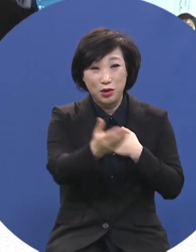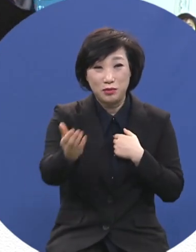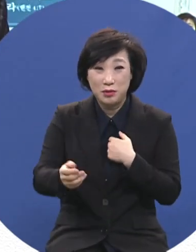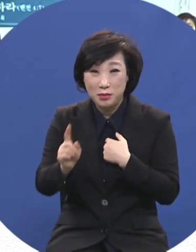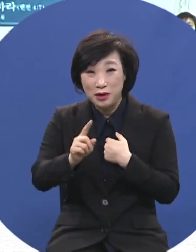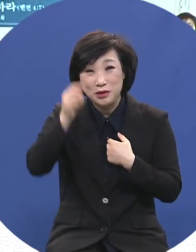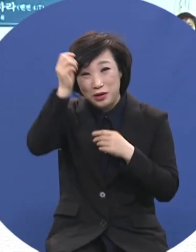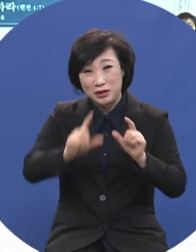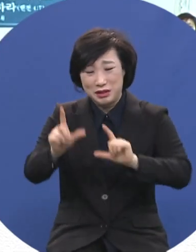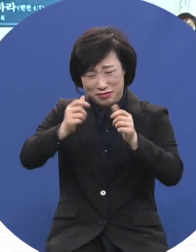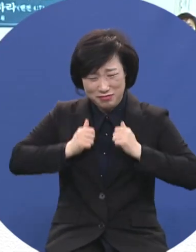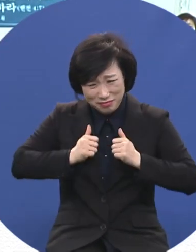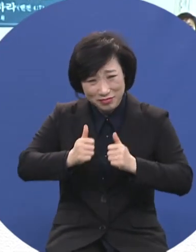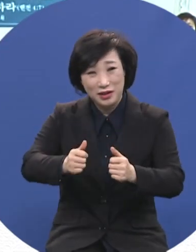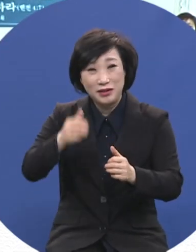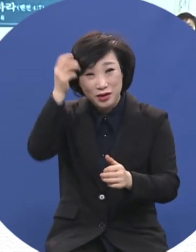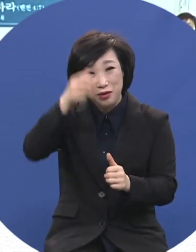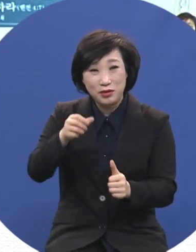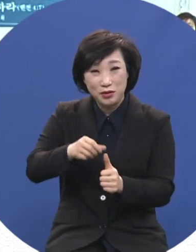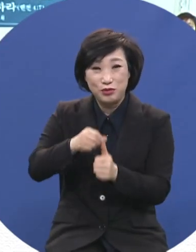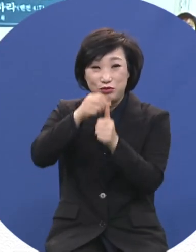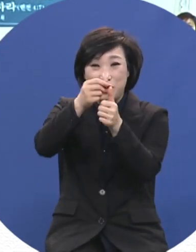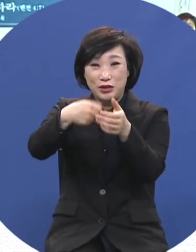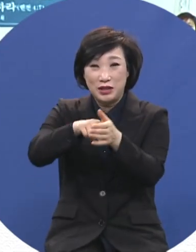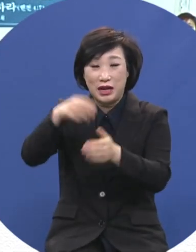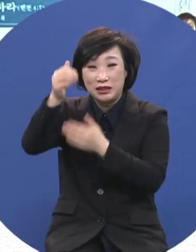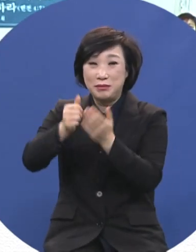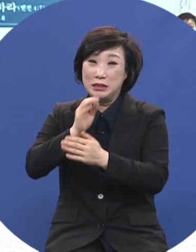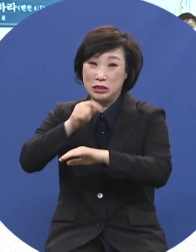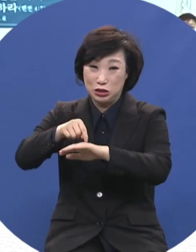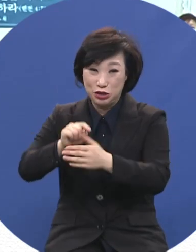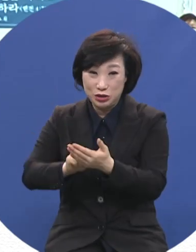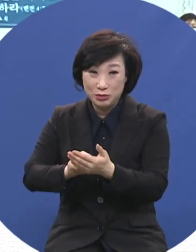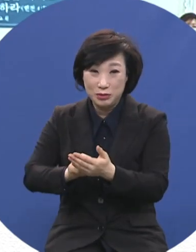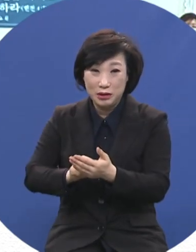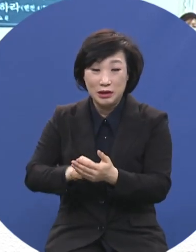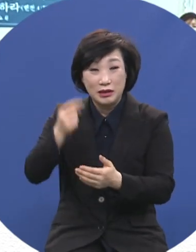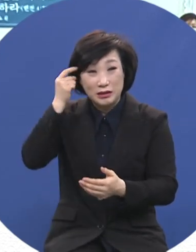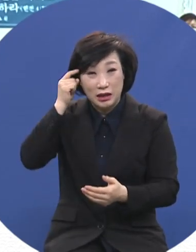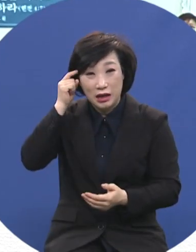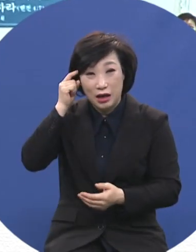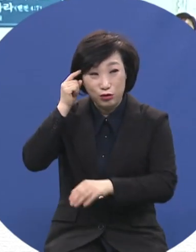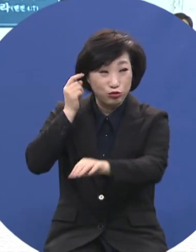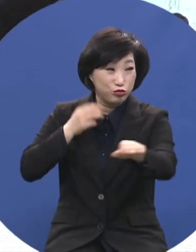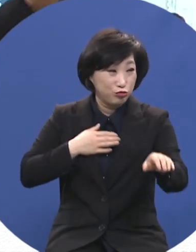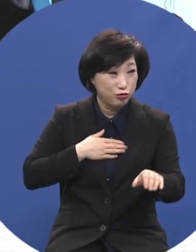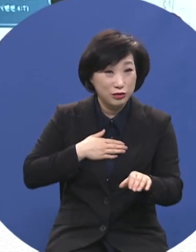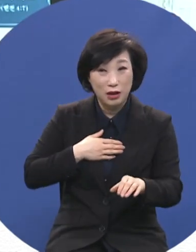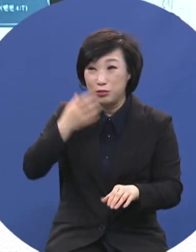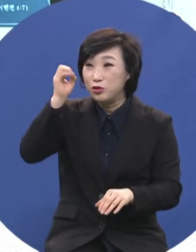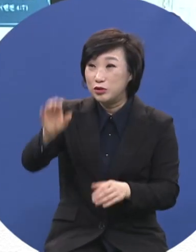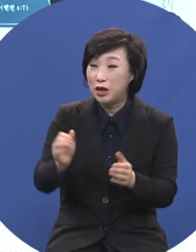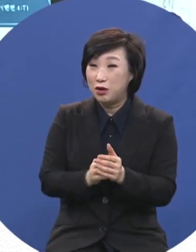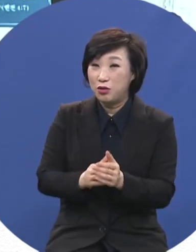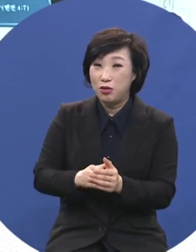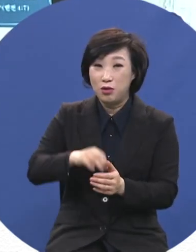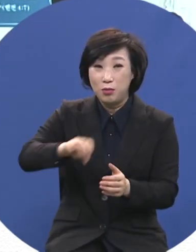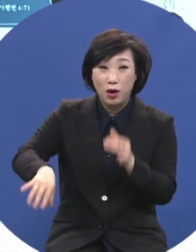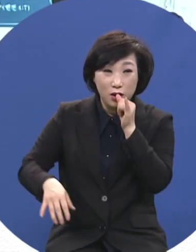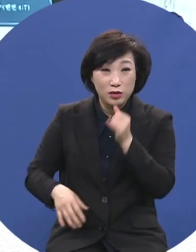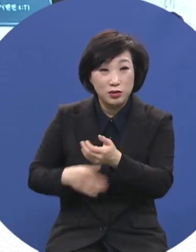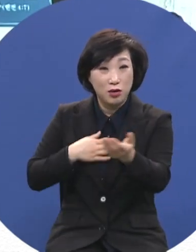어떻든 영적 생활을 잘해서 살려보려고 하시는 하나님의 진실한 의지를 우리는 무시하고 파기한